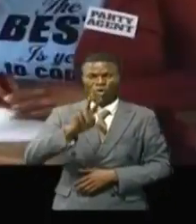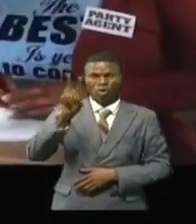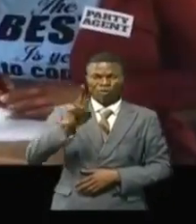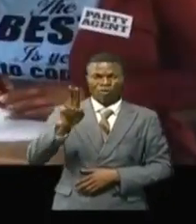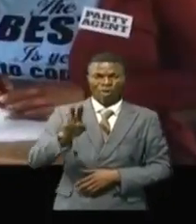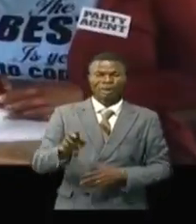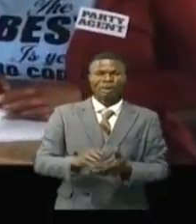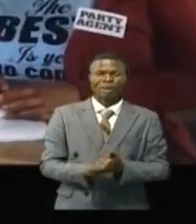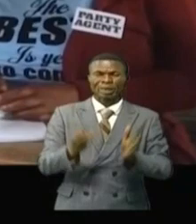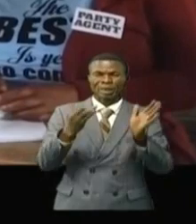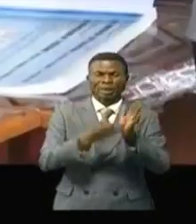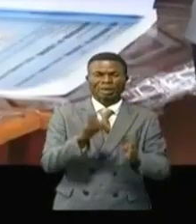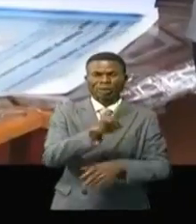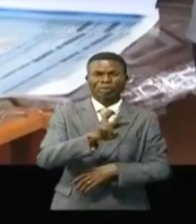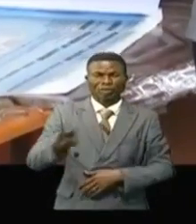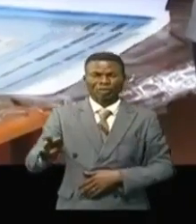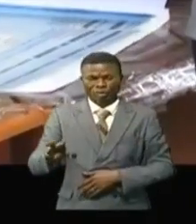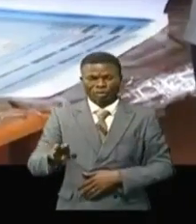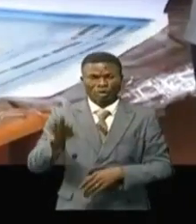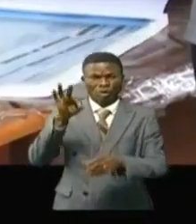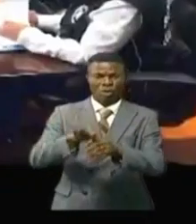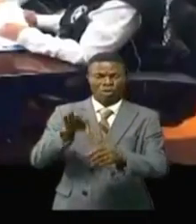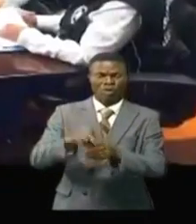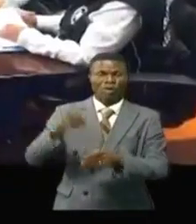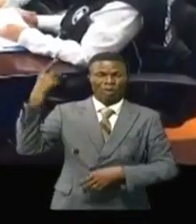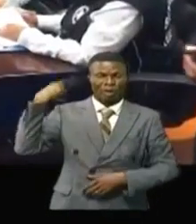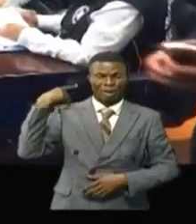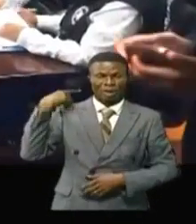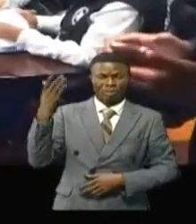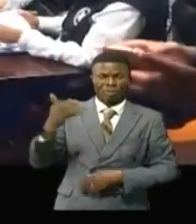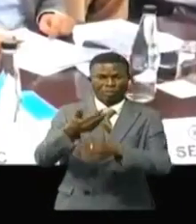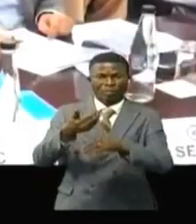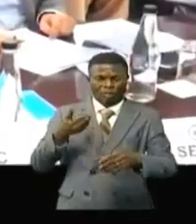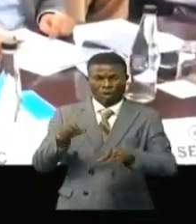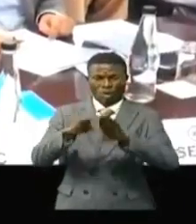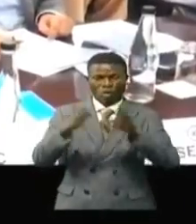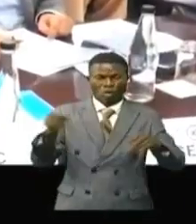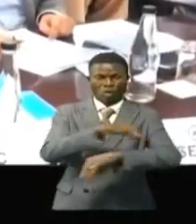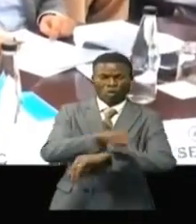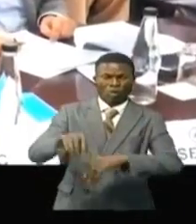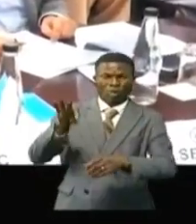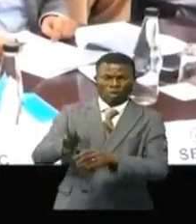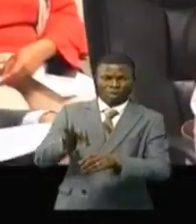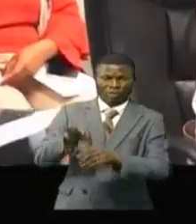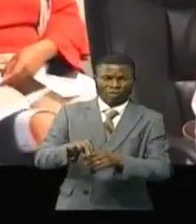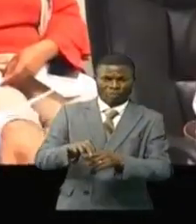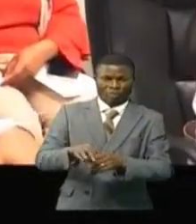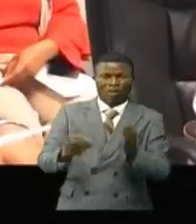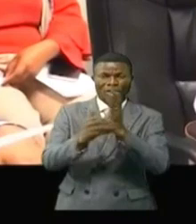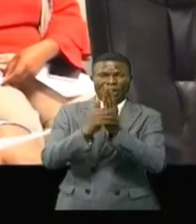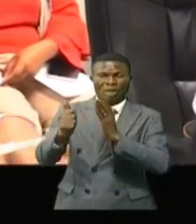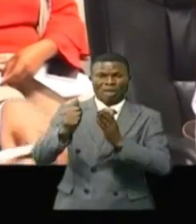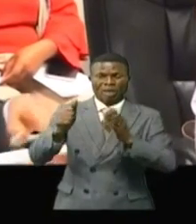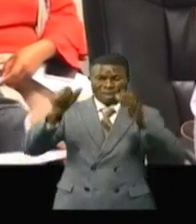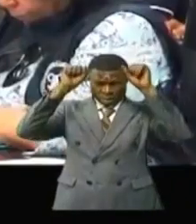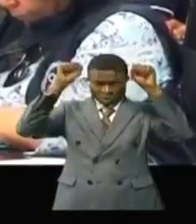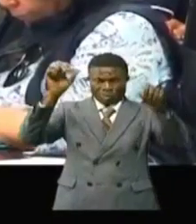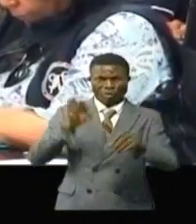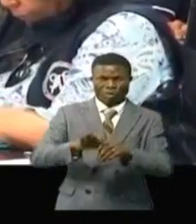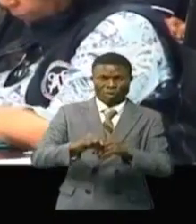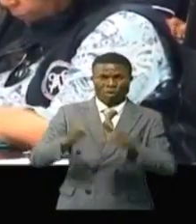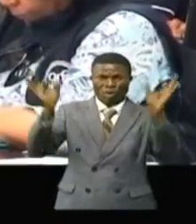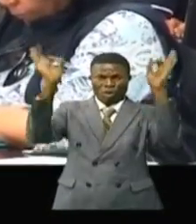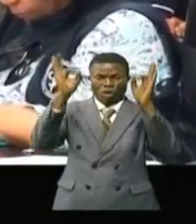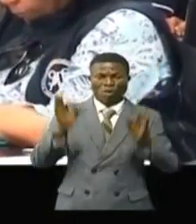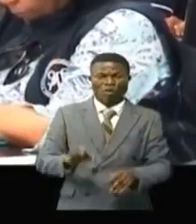sont allés aux urnes pour élire leurs députés. Bien avant l'ouverture des bureaux de vote, en sa qualité de chef de mission de forum des